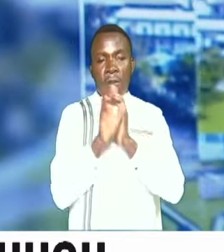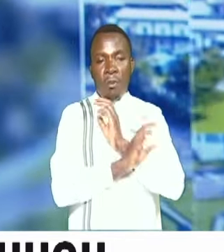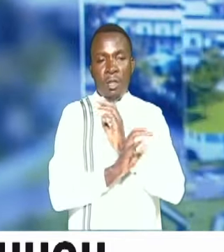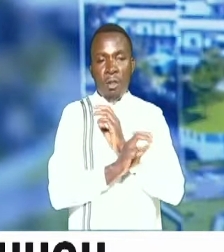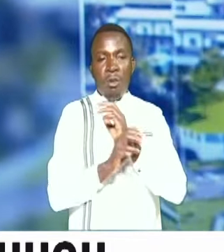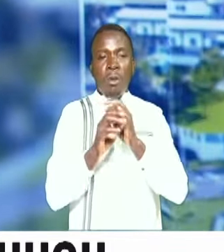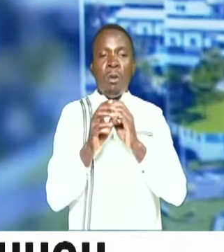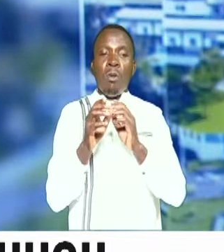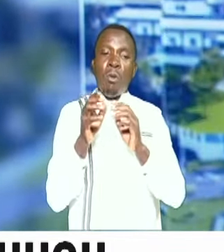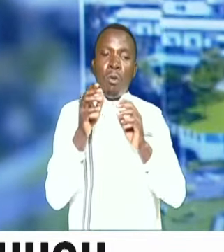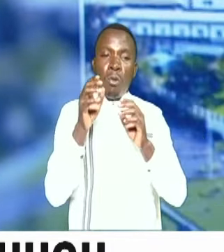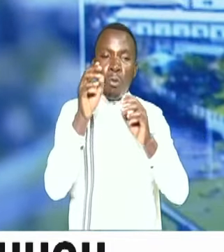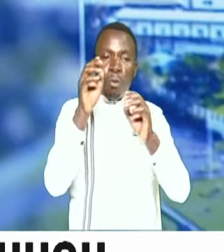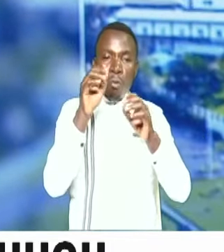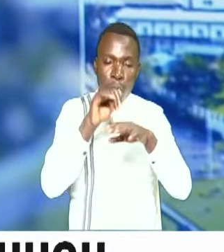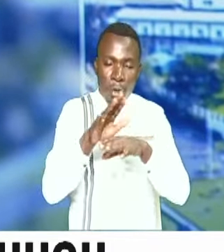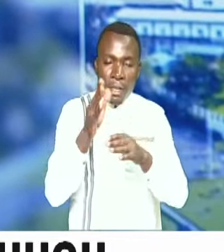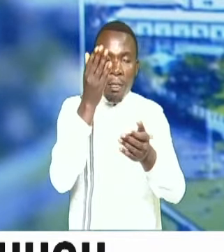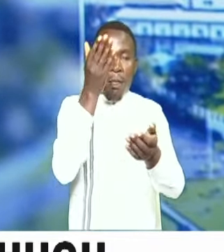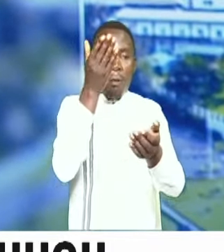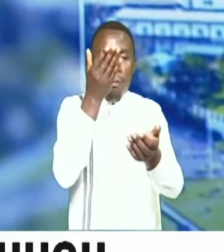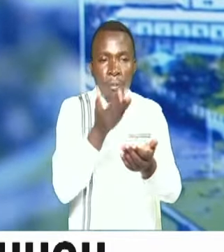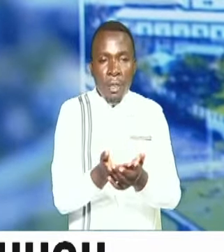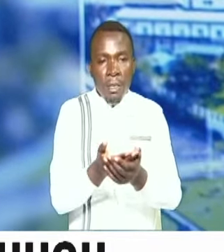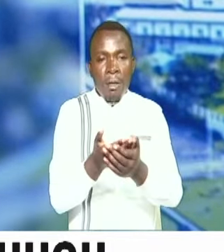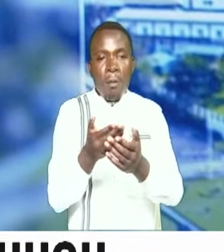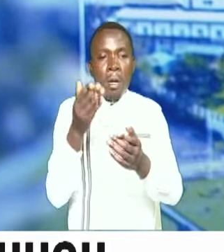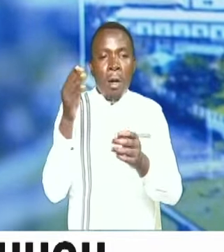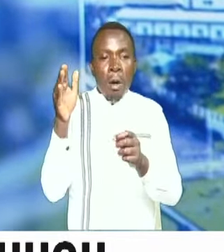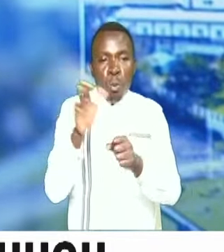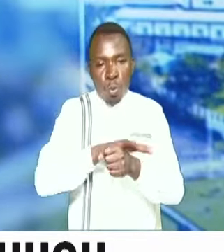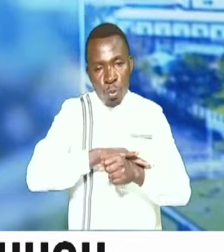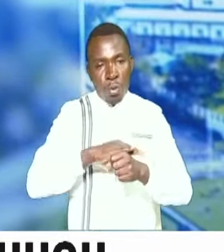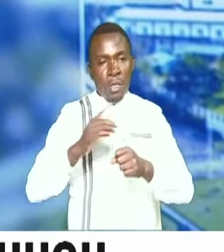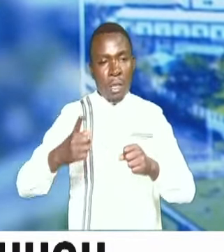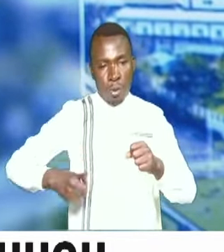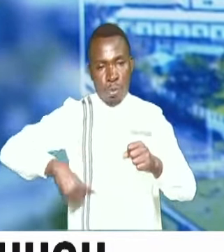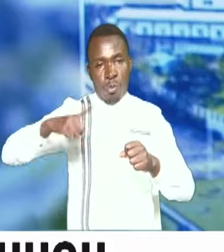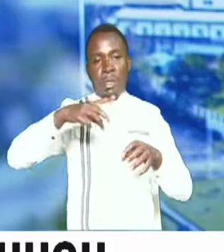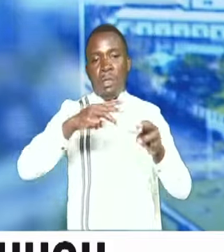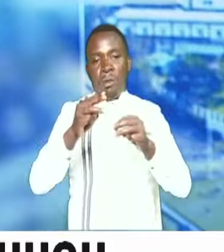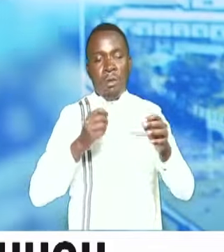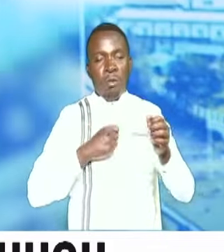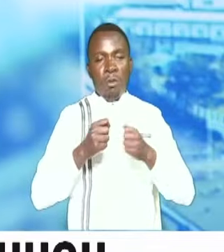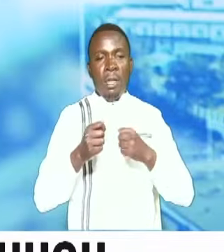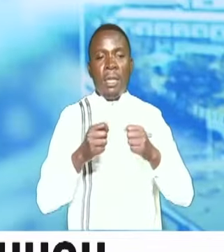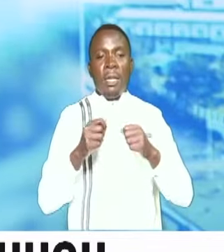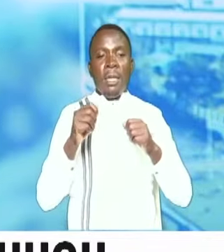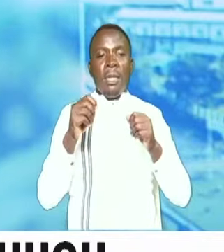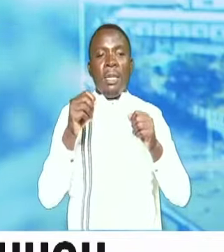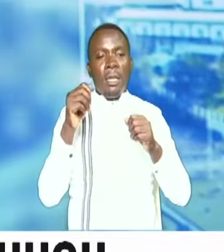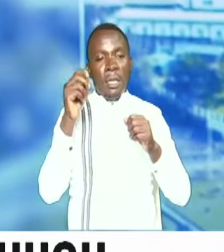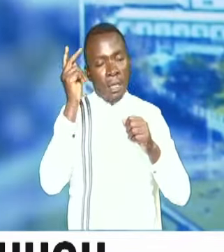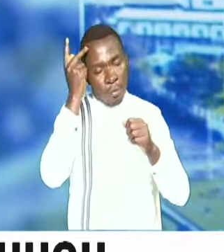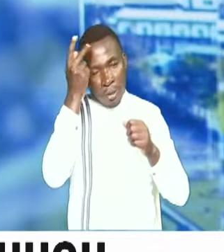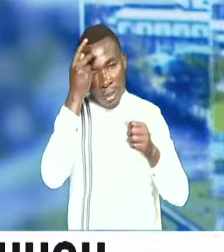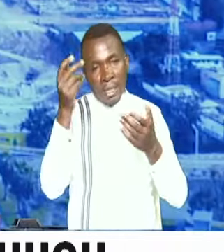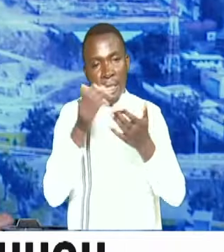wohereze ugomba kubanza ugahaza isoko ryo mu Rwanda ibyo no kongera umusaruro bikorerwa mu nganda iyi politiki cya ibivugaho